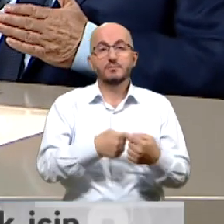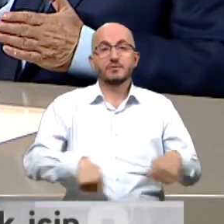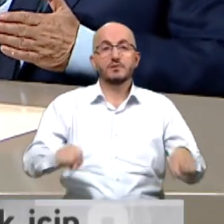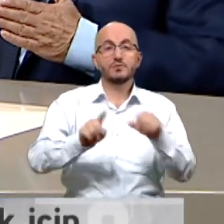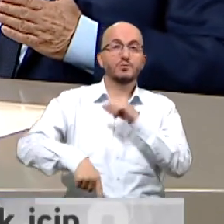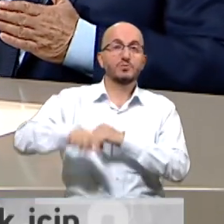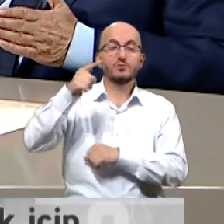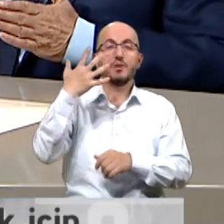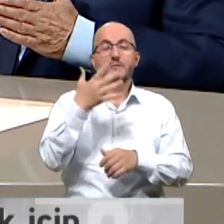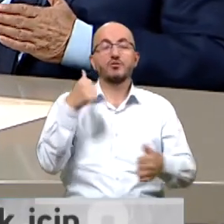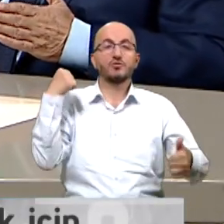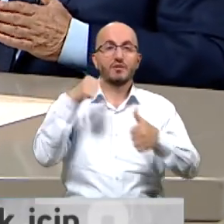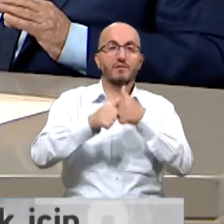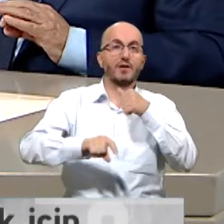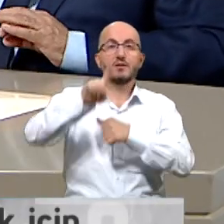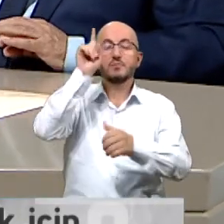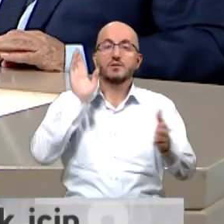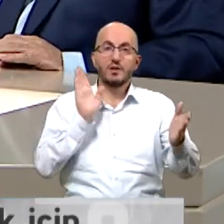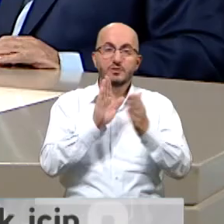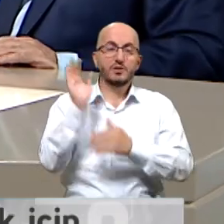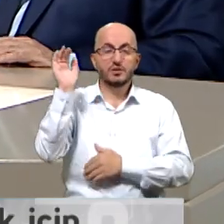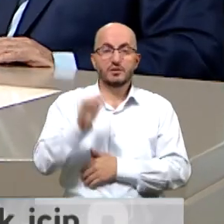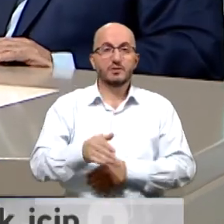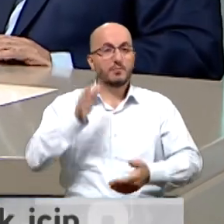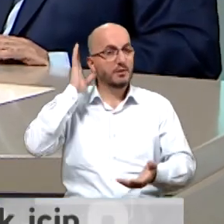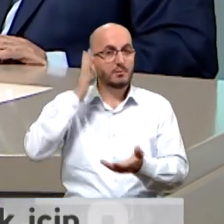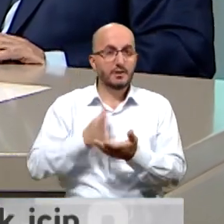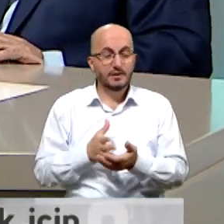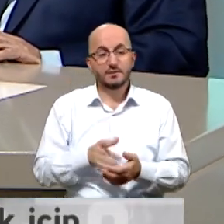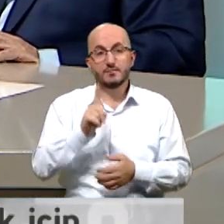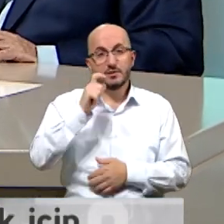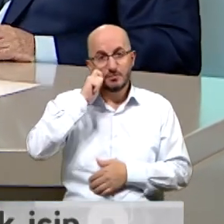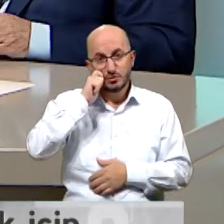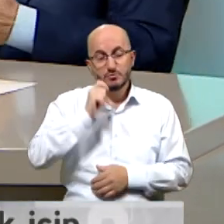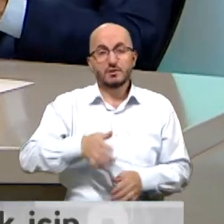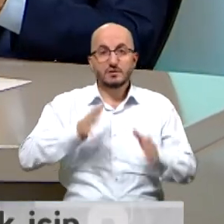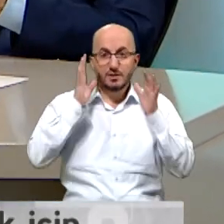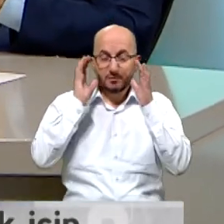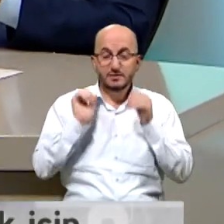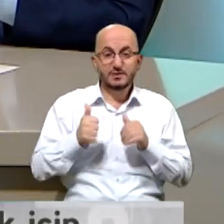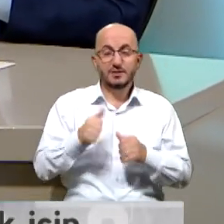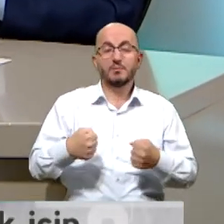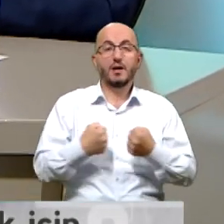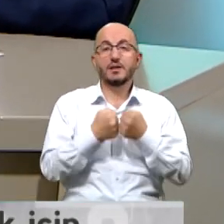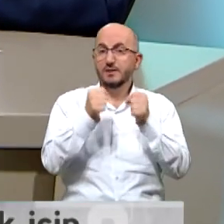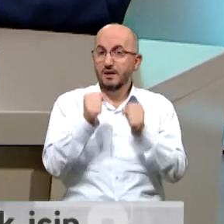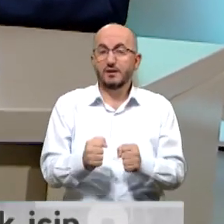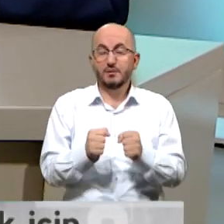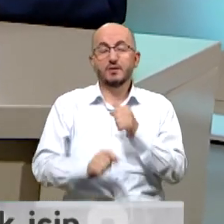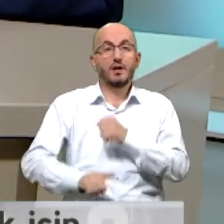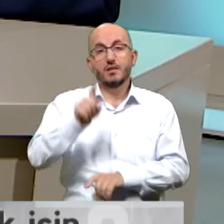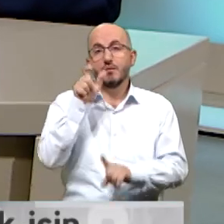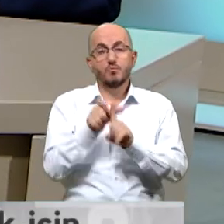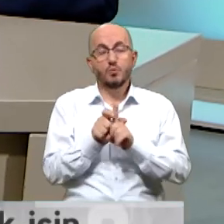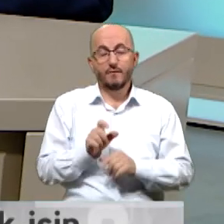5 defa Rabbimizle karşı karşıya getiren bir ibadettir. Bir Müslümanın namazı ne zaman kazaya kalabilir? Allah